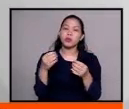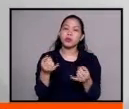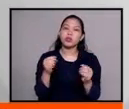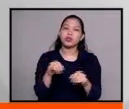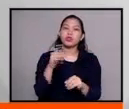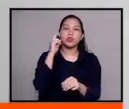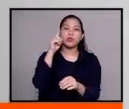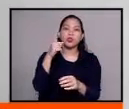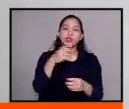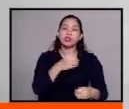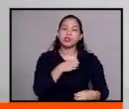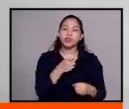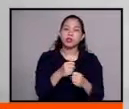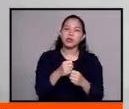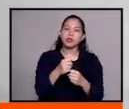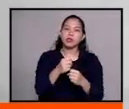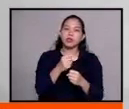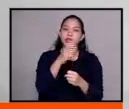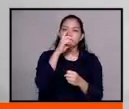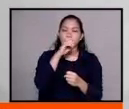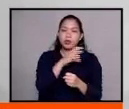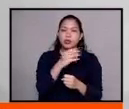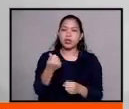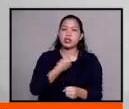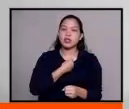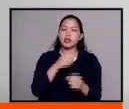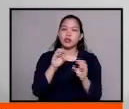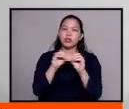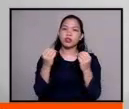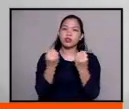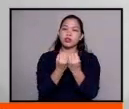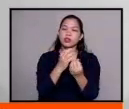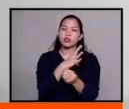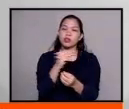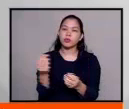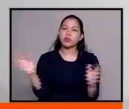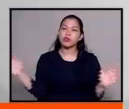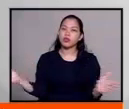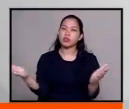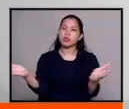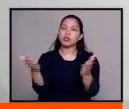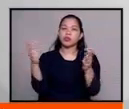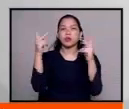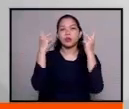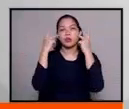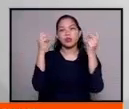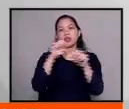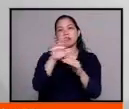issue ng security of tenure at self-organization. Hinimok din ng Pangulo ang